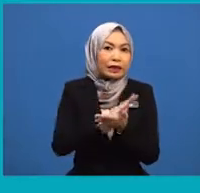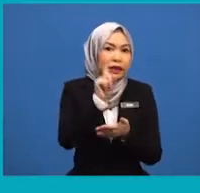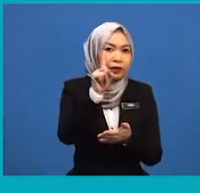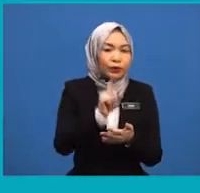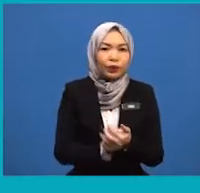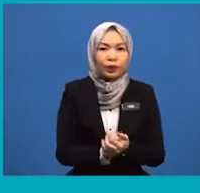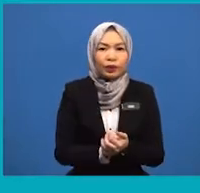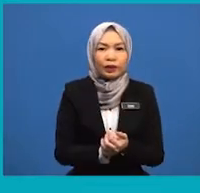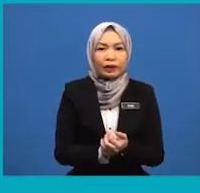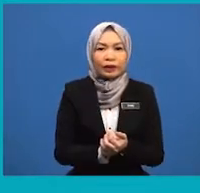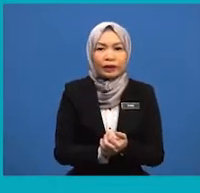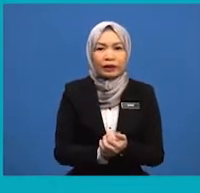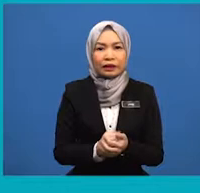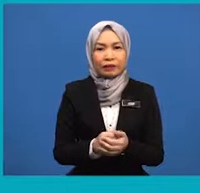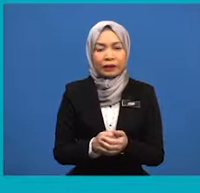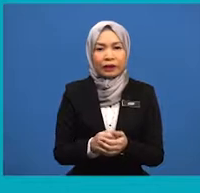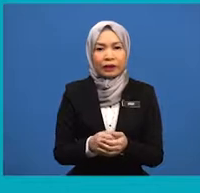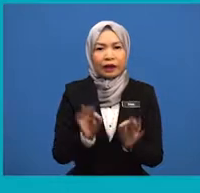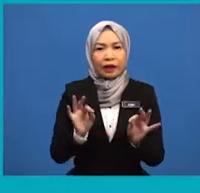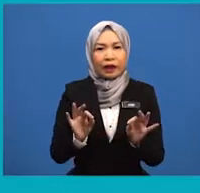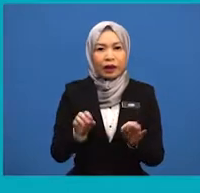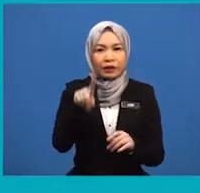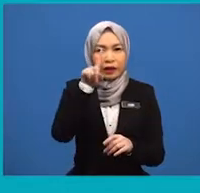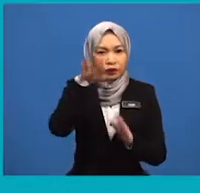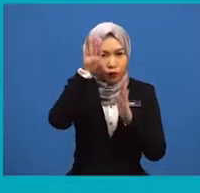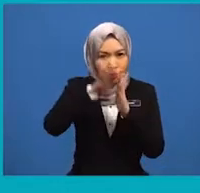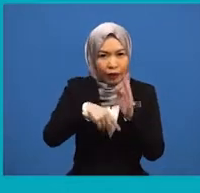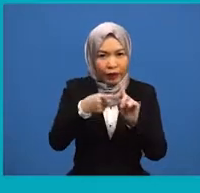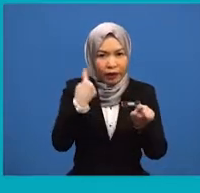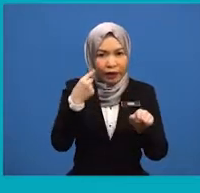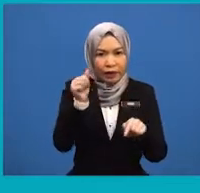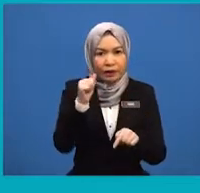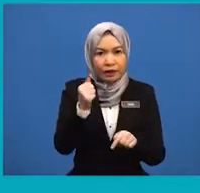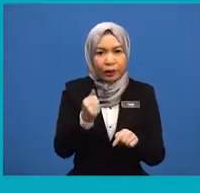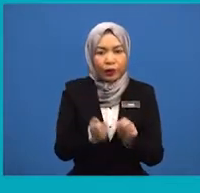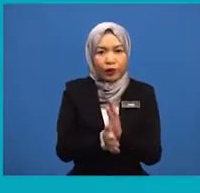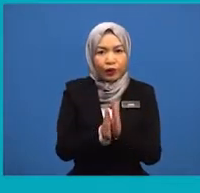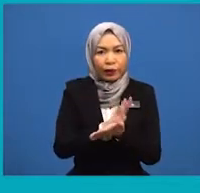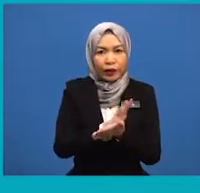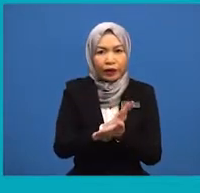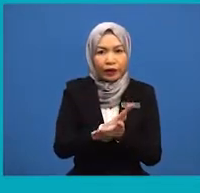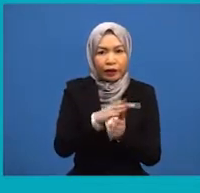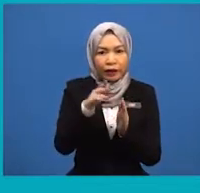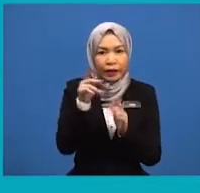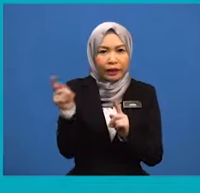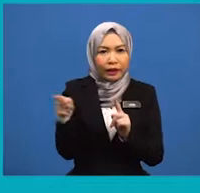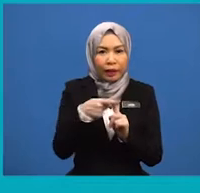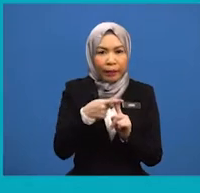1 kurang daripada 10, maka tambah nombor kepada